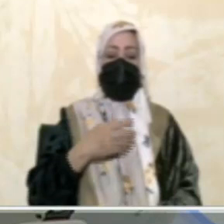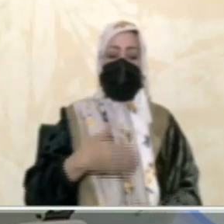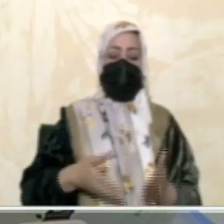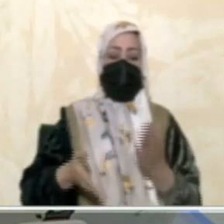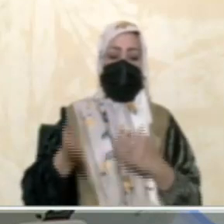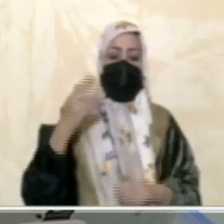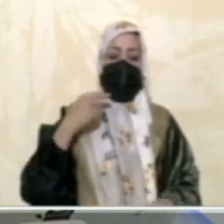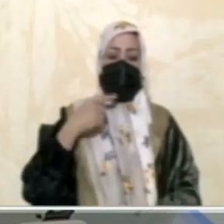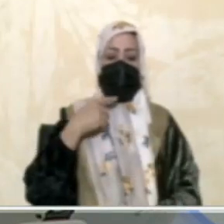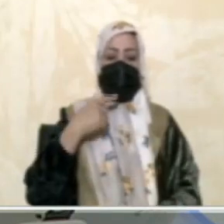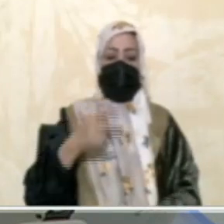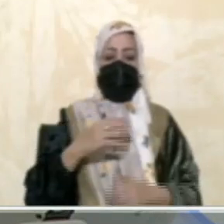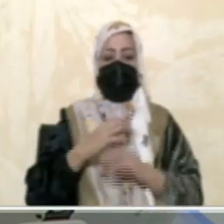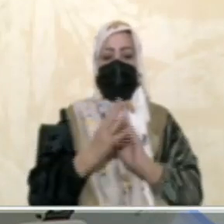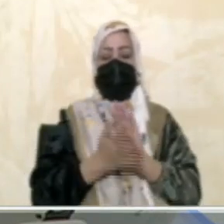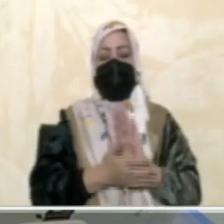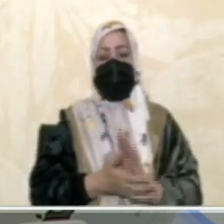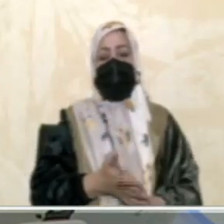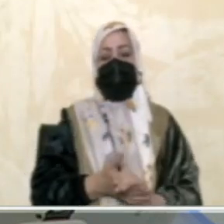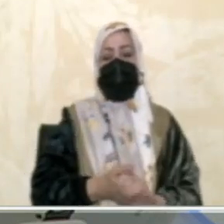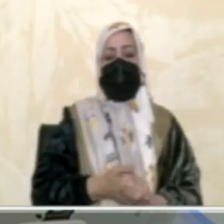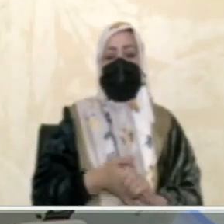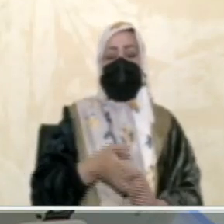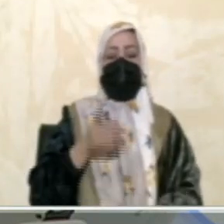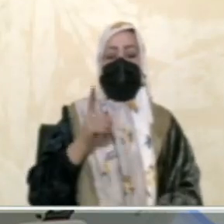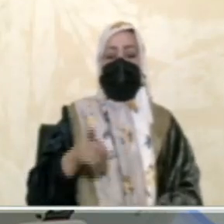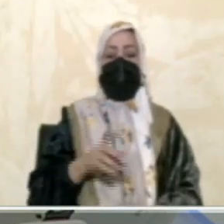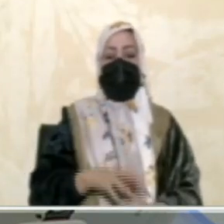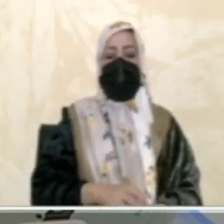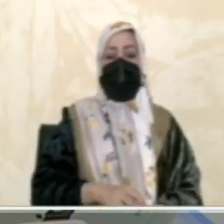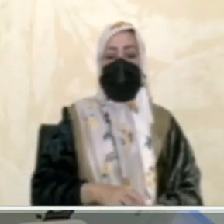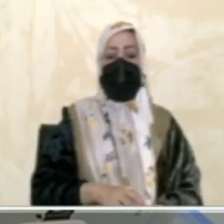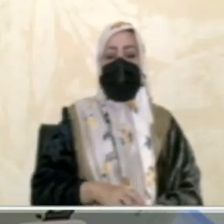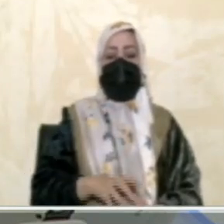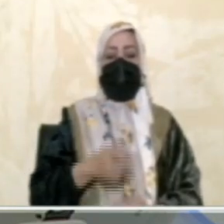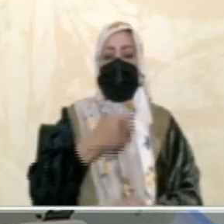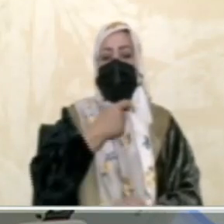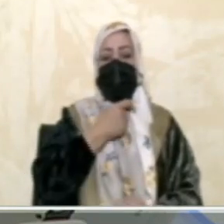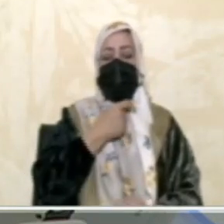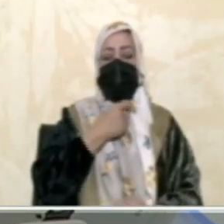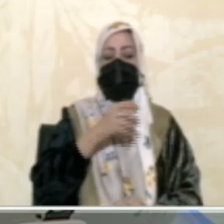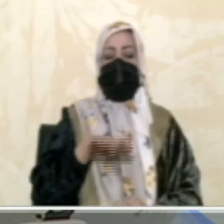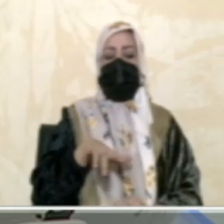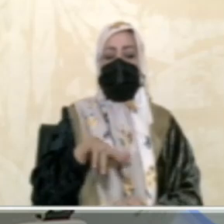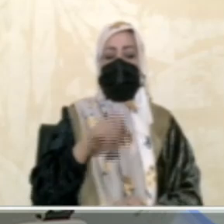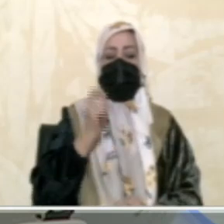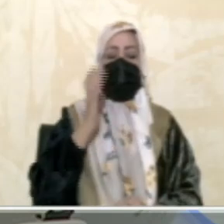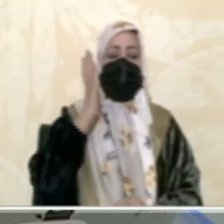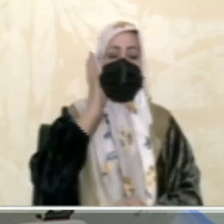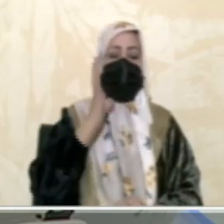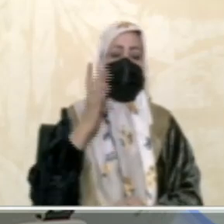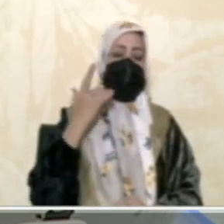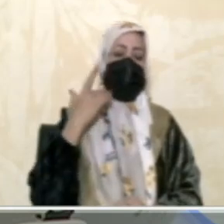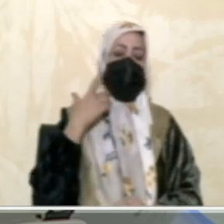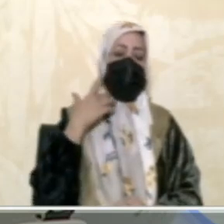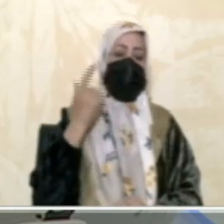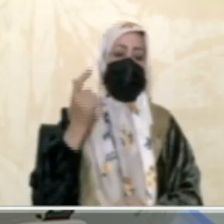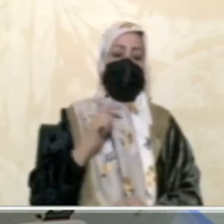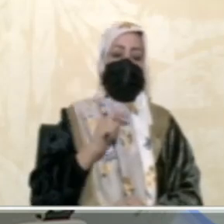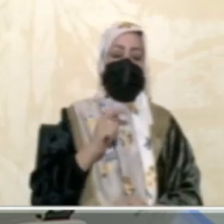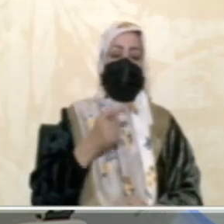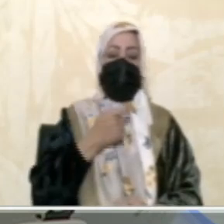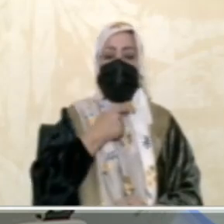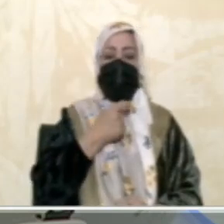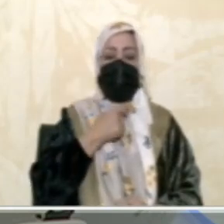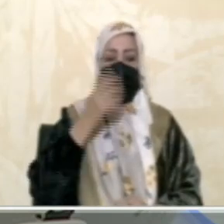اذا تركت الجمعه في صلاه في يوم العيد وصليتها ظهرا فقد